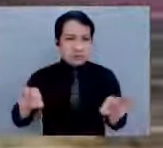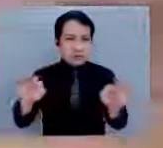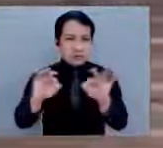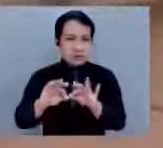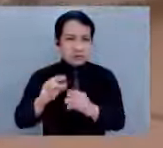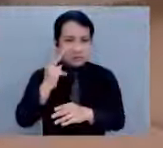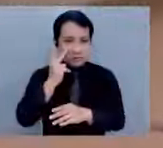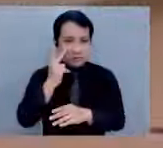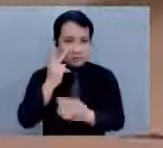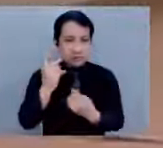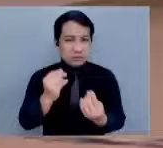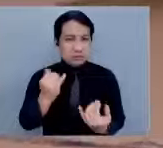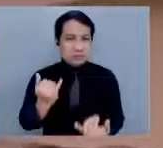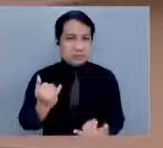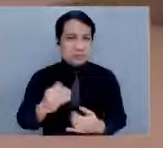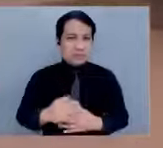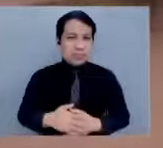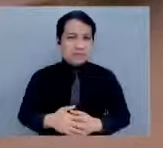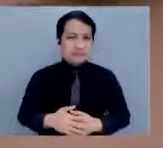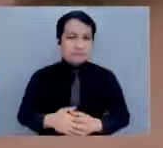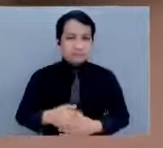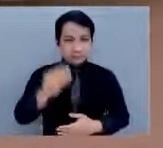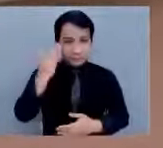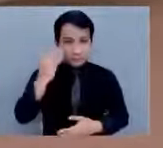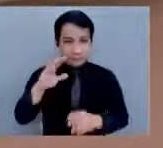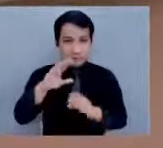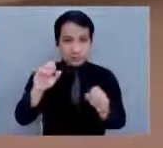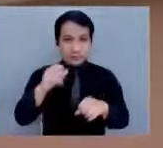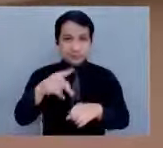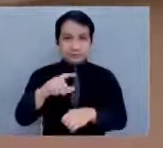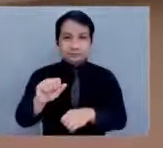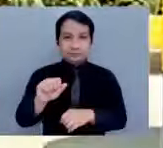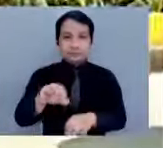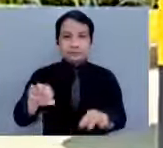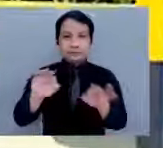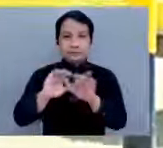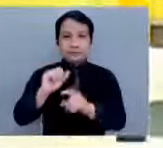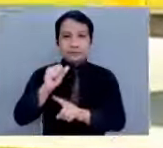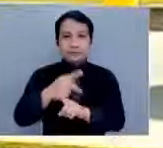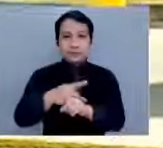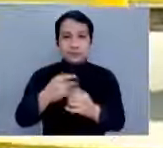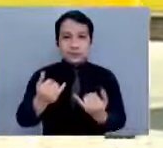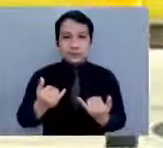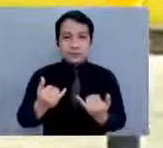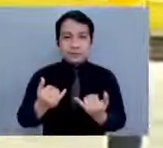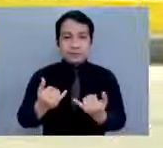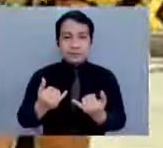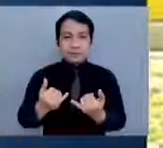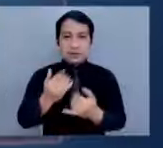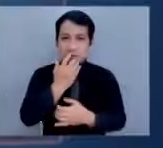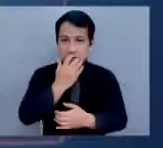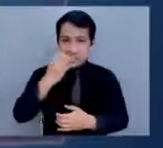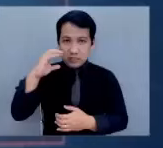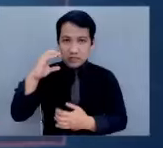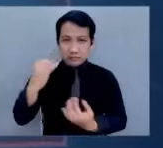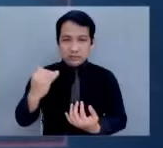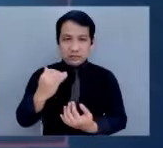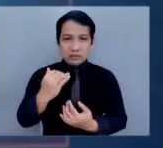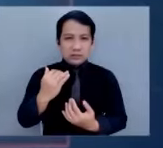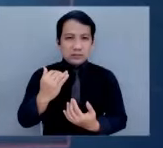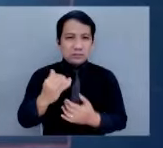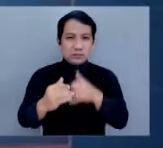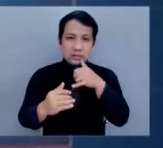iwasan una ng sinabi ng PAGASA na ngayong Abril hanggang Mayo pinakamatindi ang init hanggang Kahapon